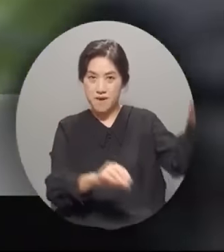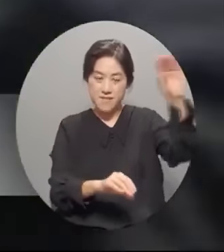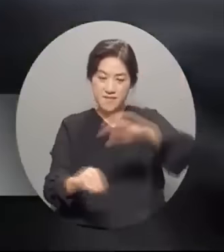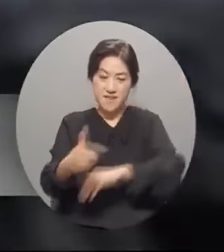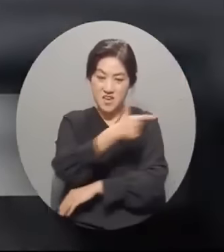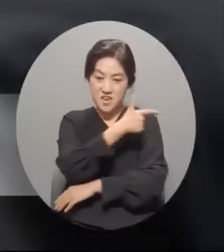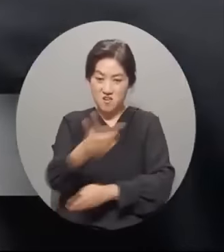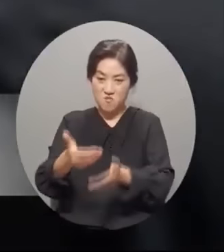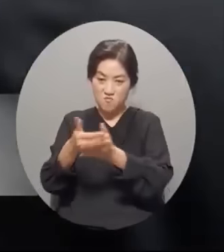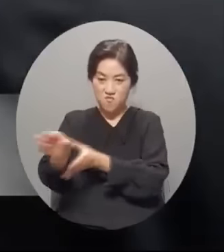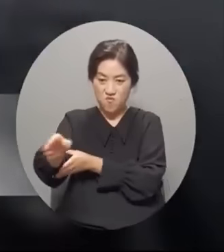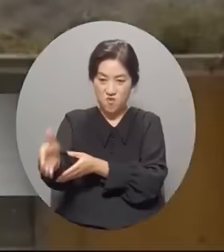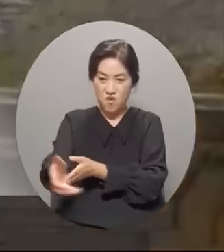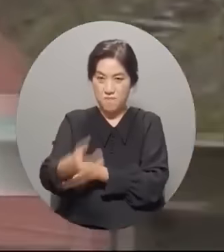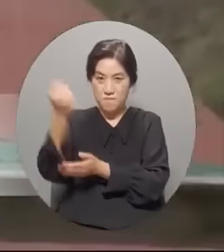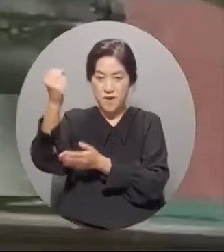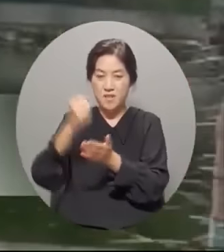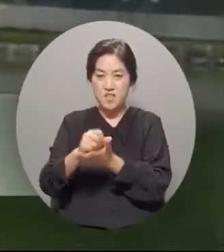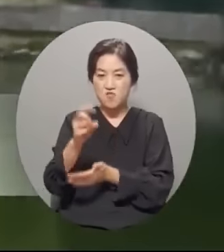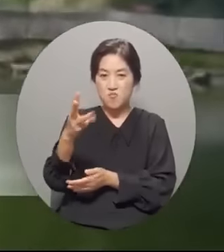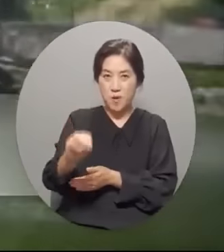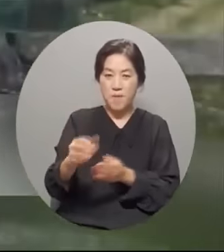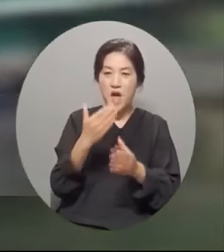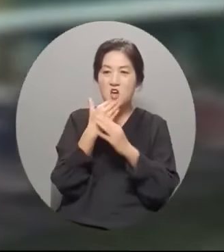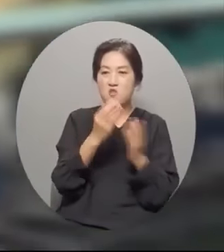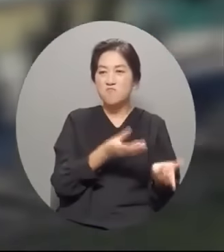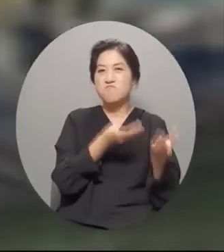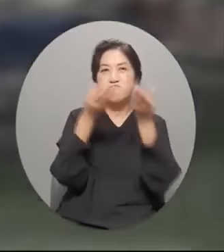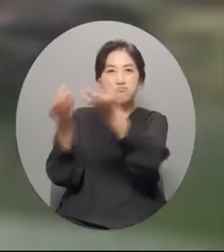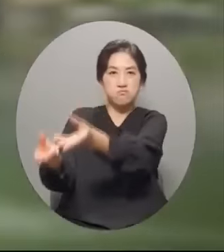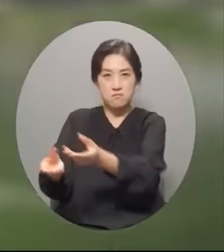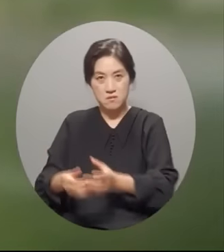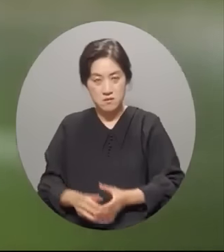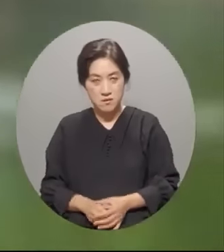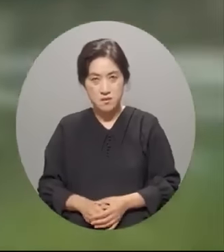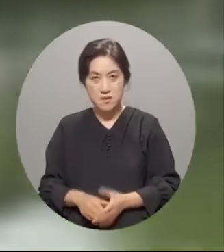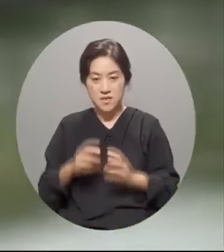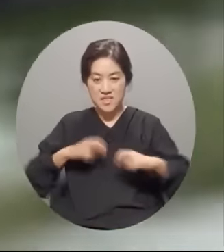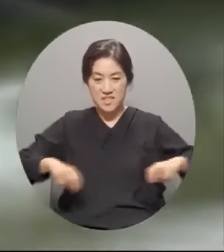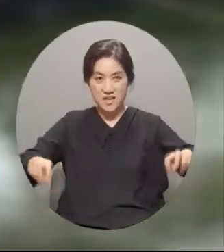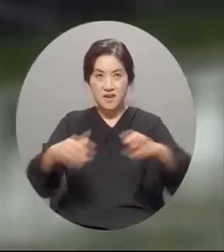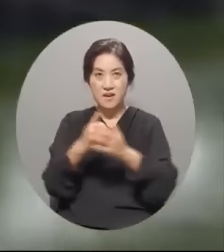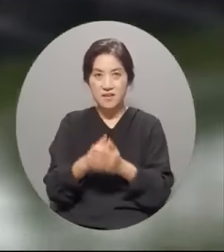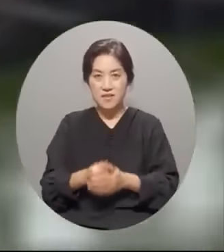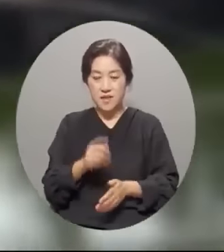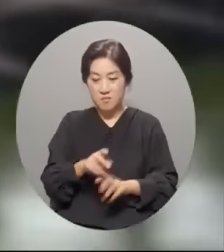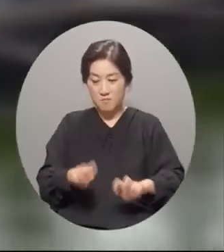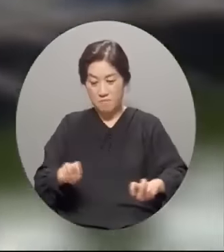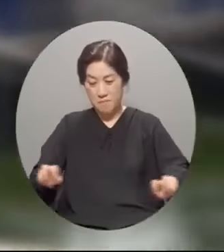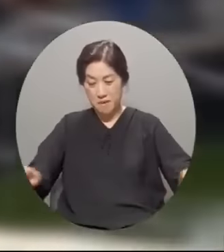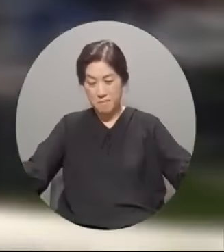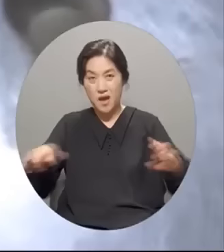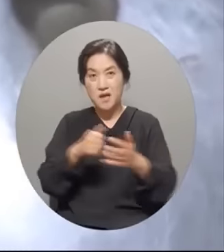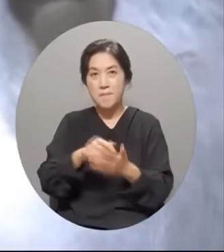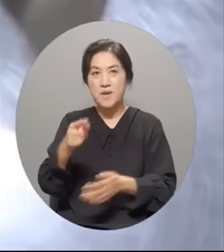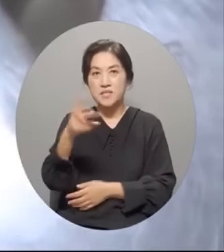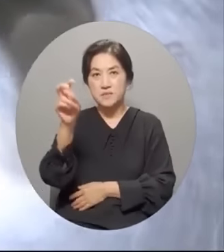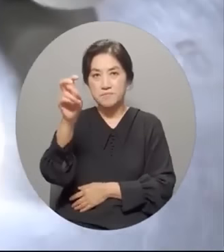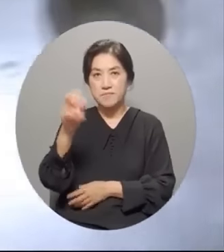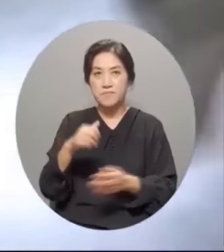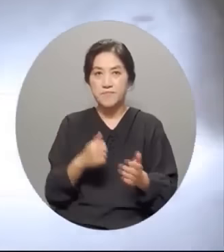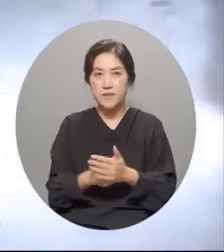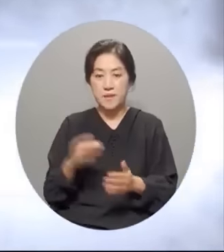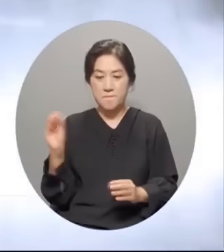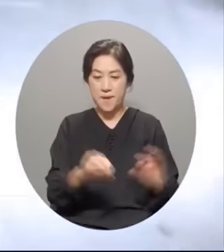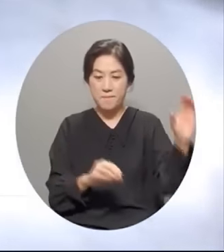물고기를 낚은 사람에게 수백만 원 현금을 몰아줍니다. 낚시터에 설치된 자대만 해도 120개가량. 한